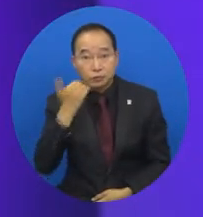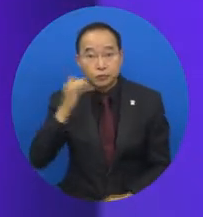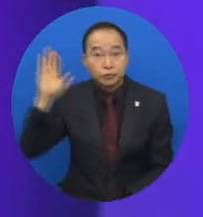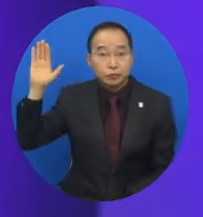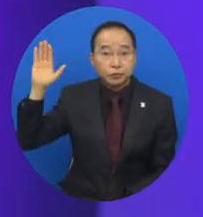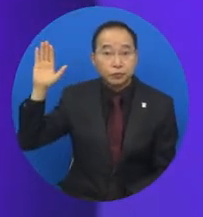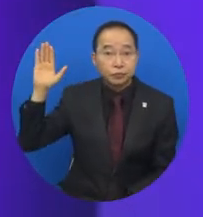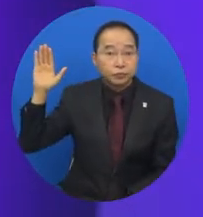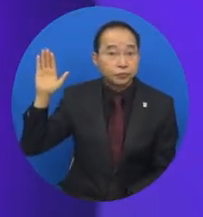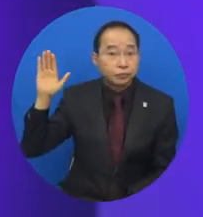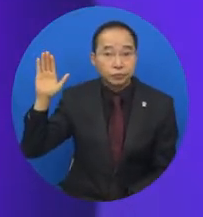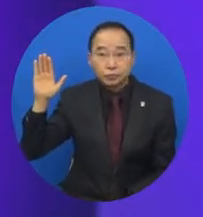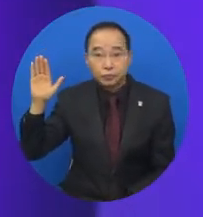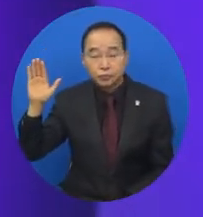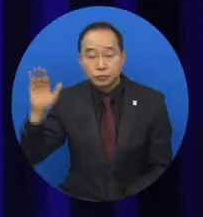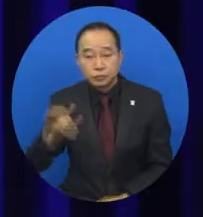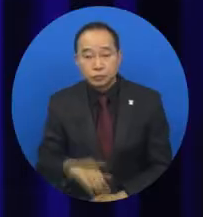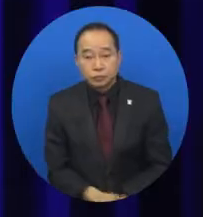줄 분 계신가요?